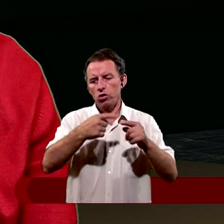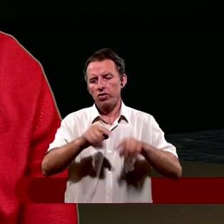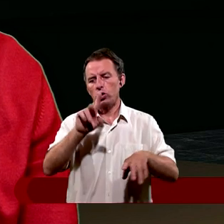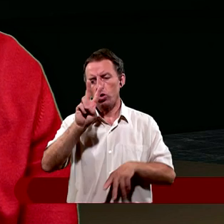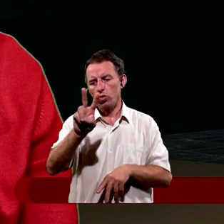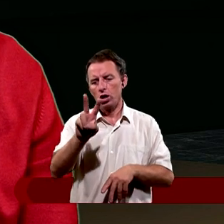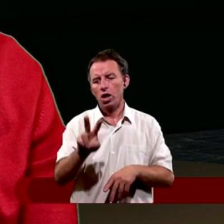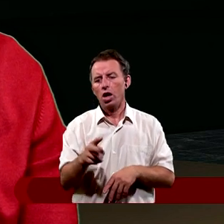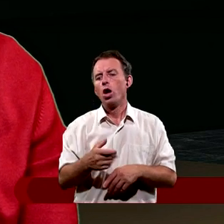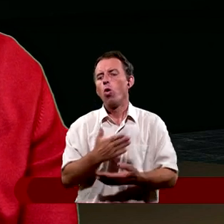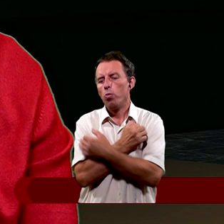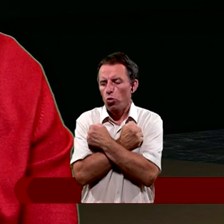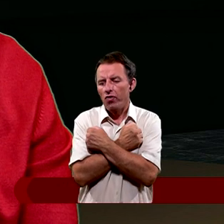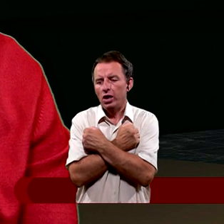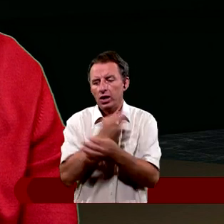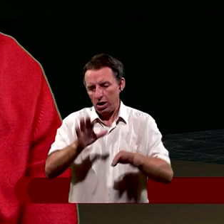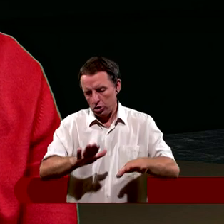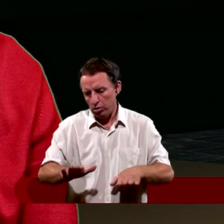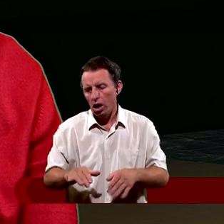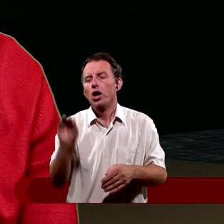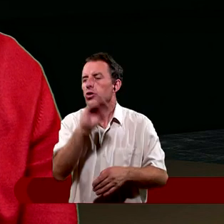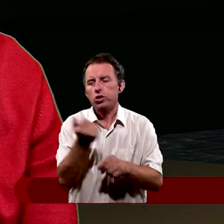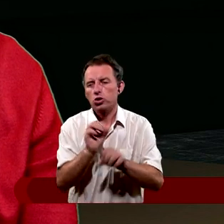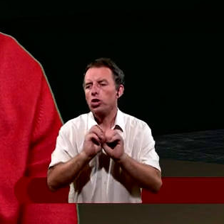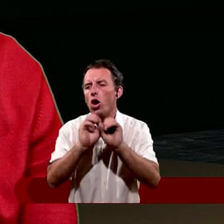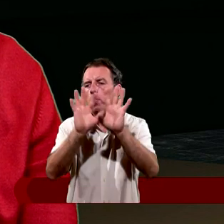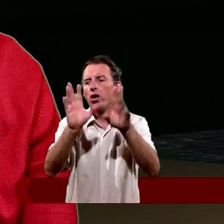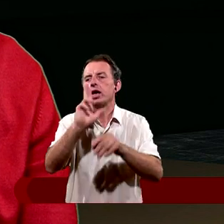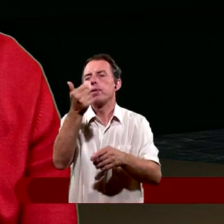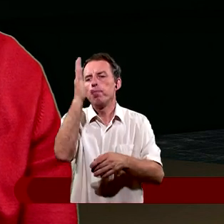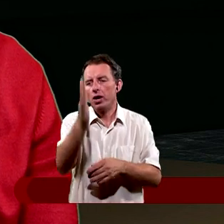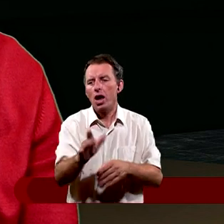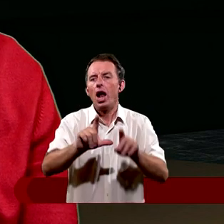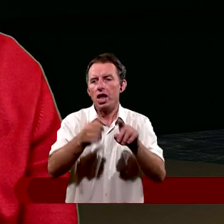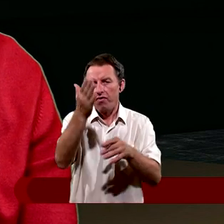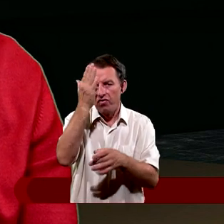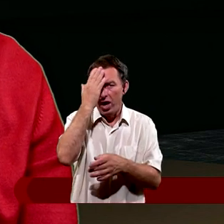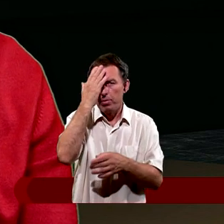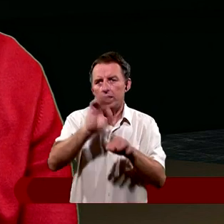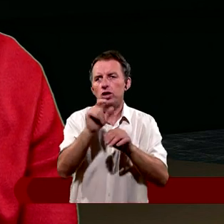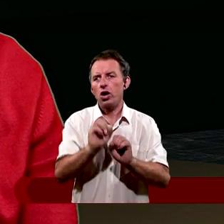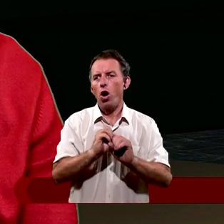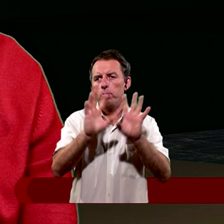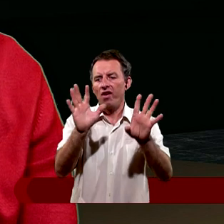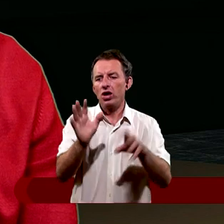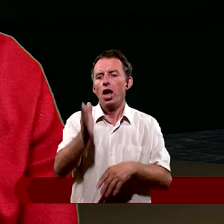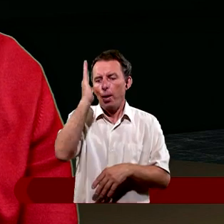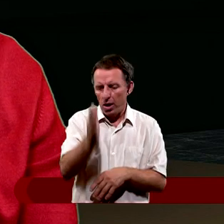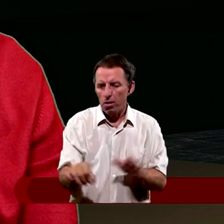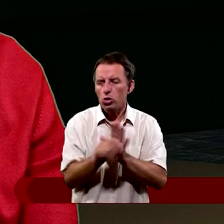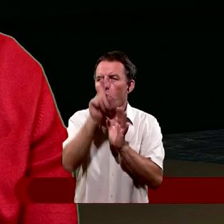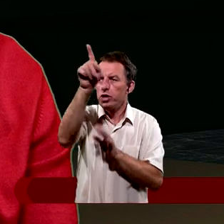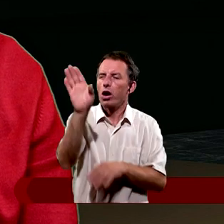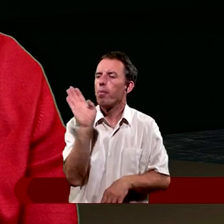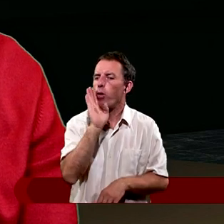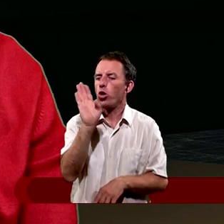1 list Jana 3 rozdział 2 werset. Umiłowani teraz dziećmi Bożymi jesteśmy, ale jeszcze się nie objawiło, czym będziemy. Lecz wiemy, że gdy się objawi, będziemy